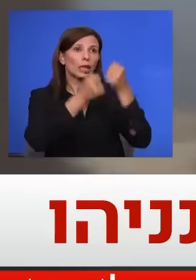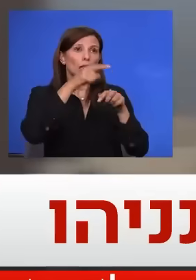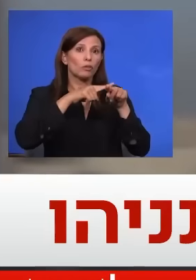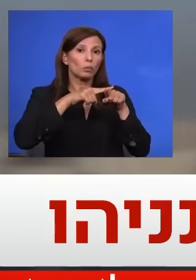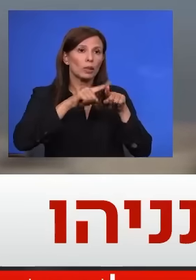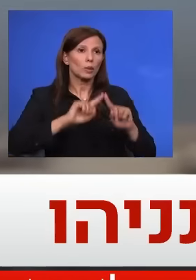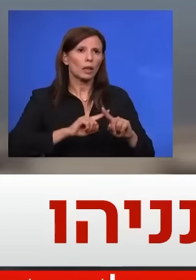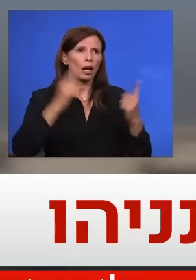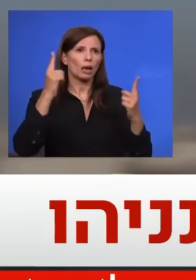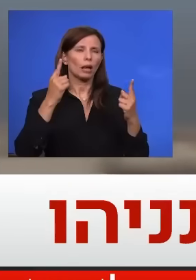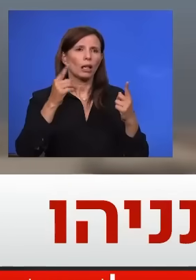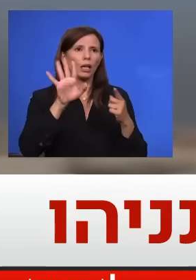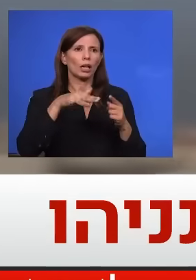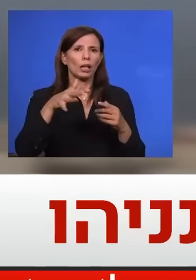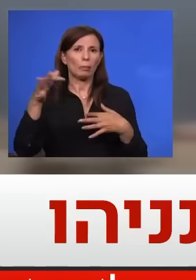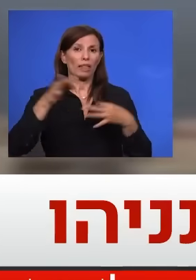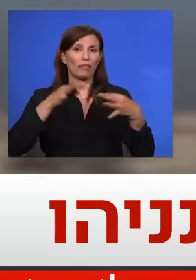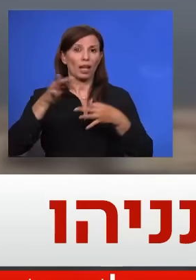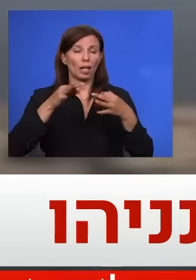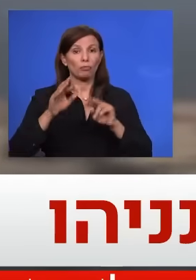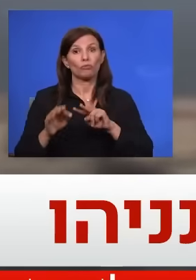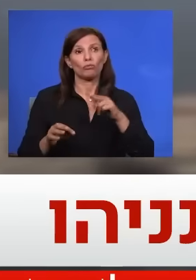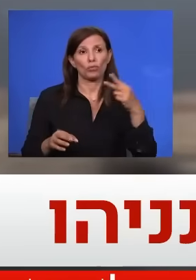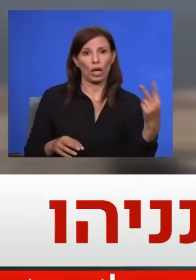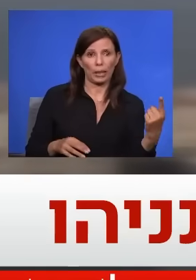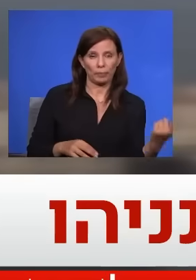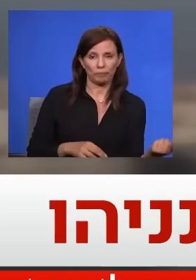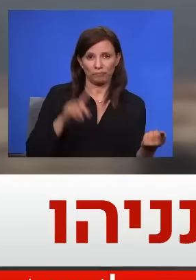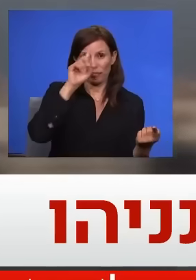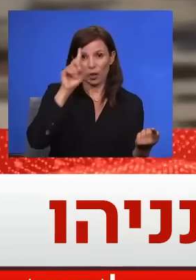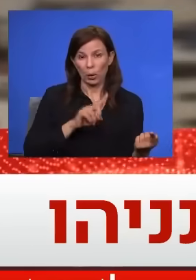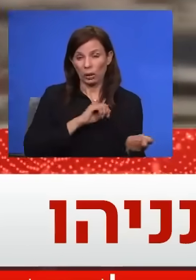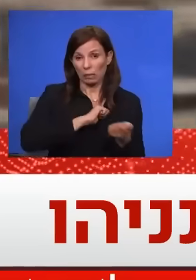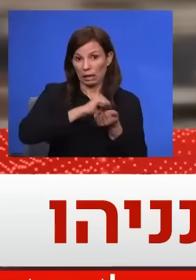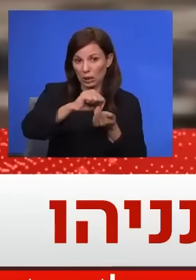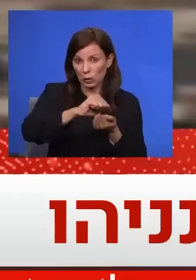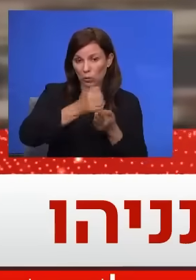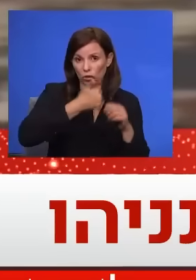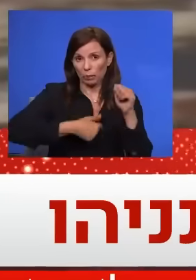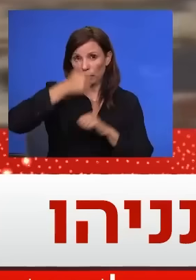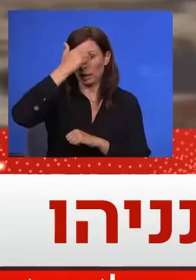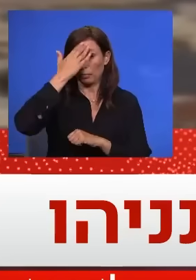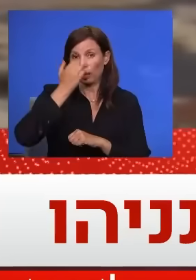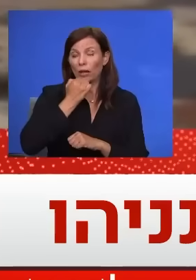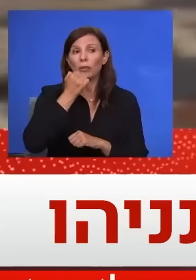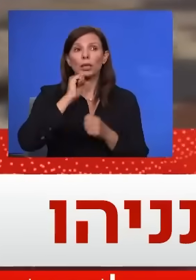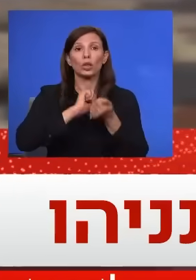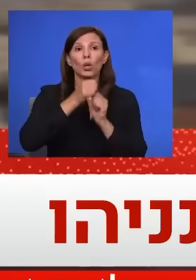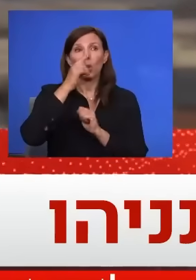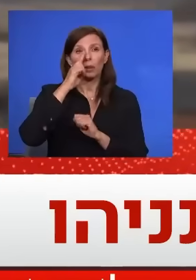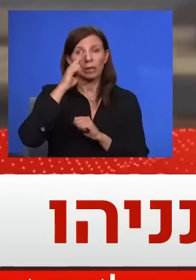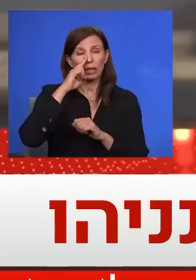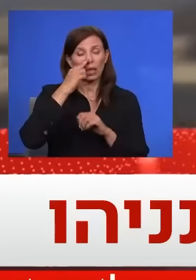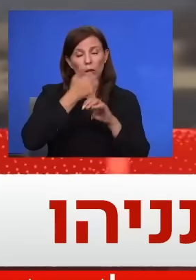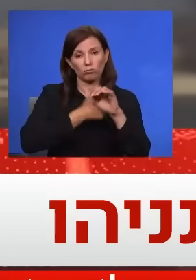מהצד שלהם, אנחנו לא יודעים באמת אם היה שם חיסול של בכיר בחמאס או ניסיון חיסול של בכיר בחמאס, אם בכלל